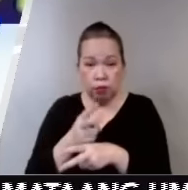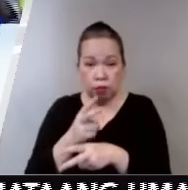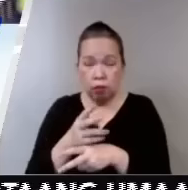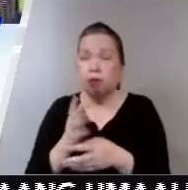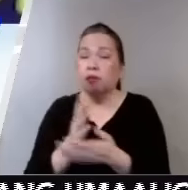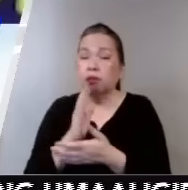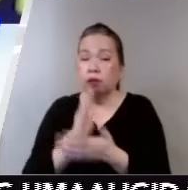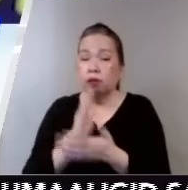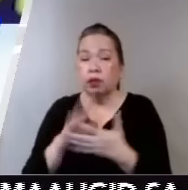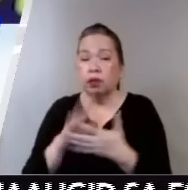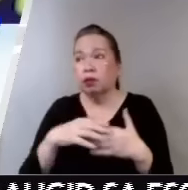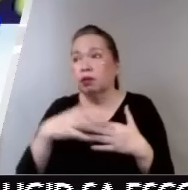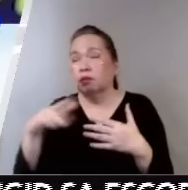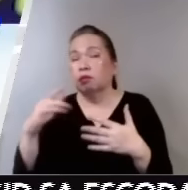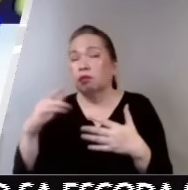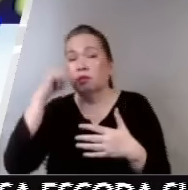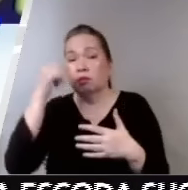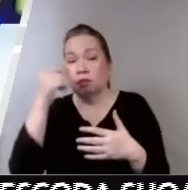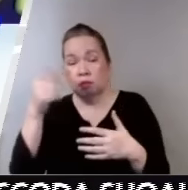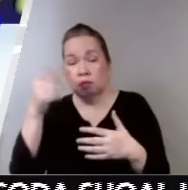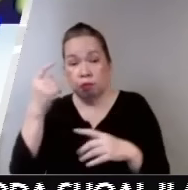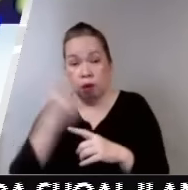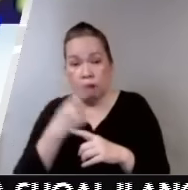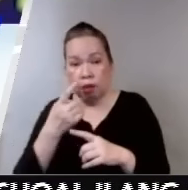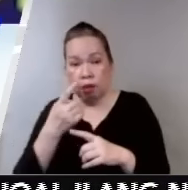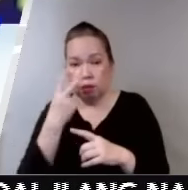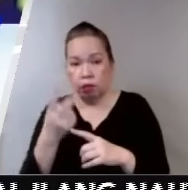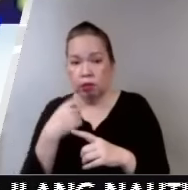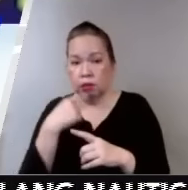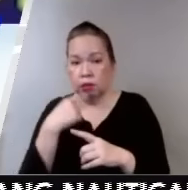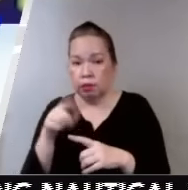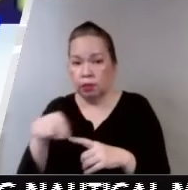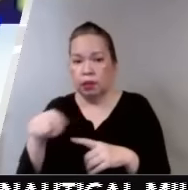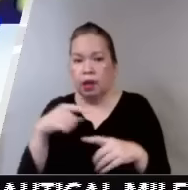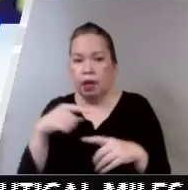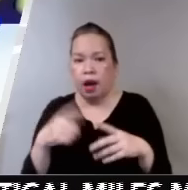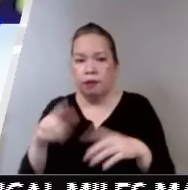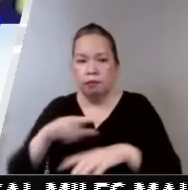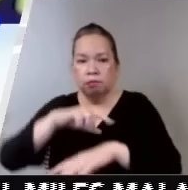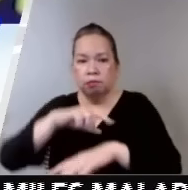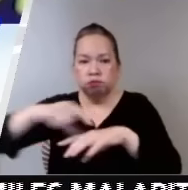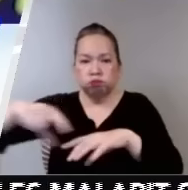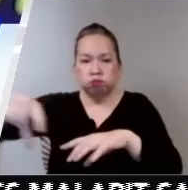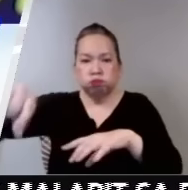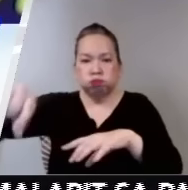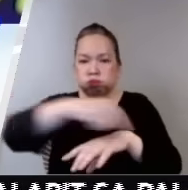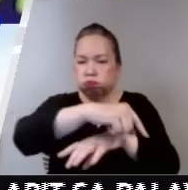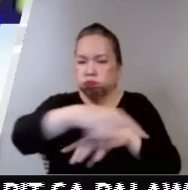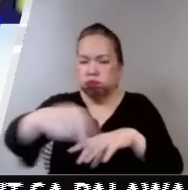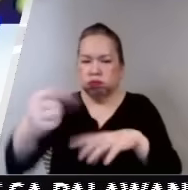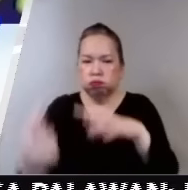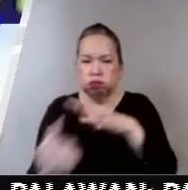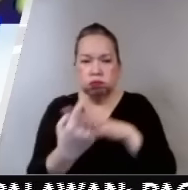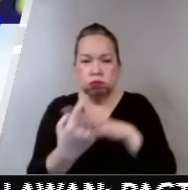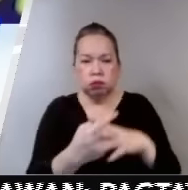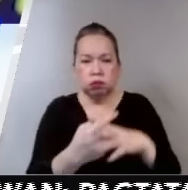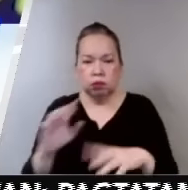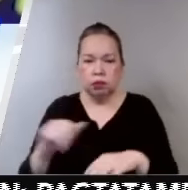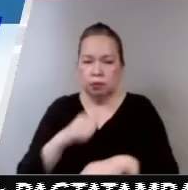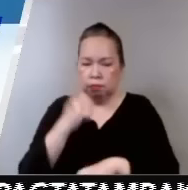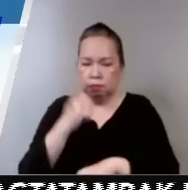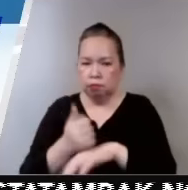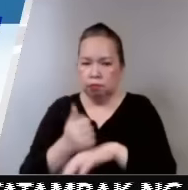magulat na lang din tayo na sa Sabina Shoal, malalaki na rin ang mga isla na nandito na ginawa